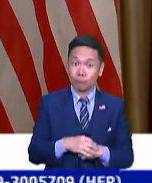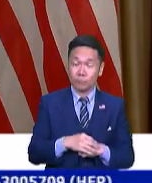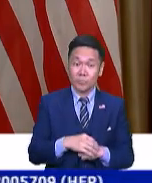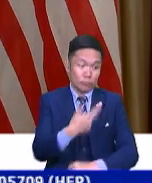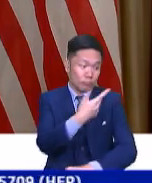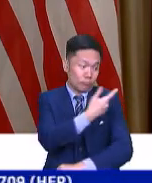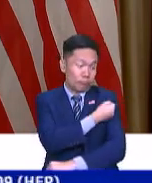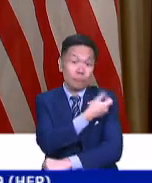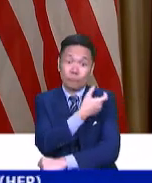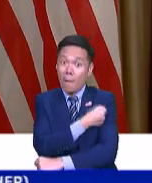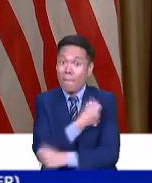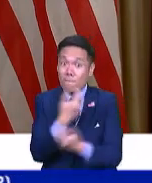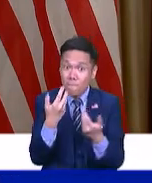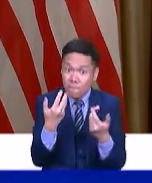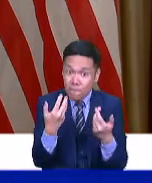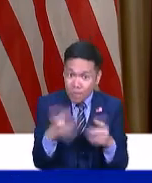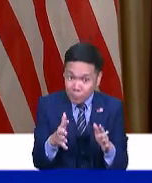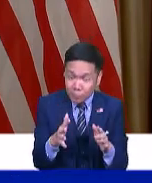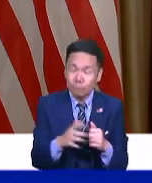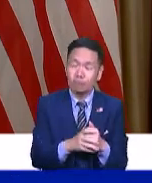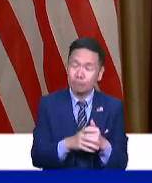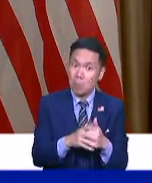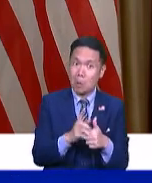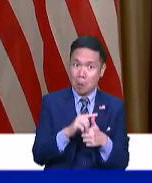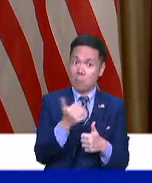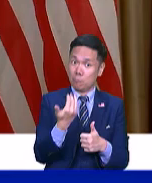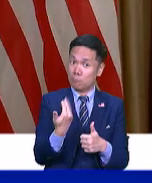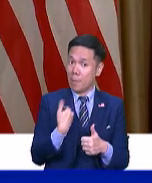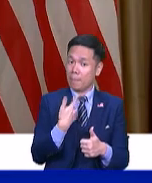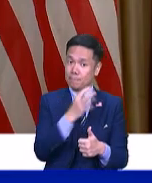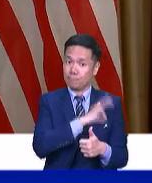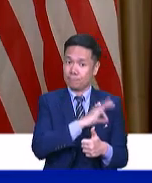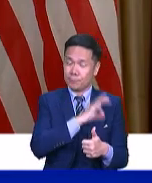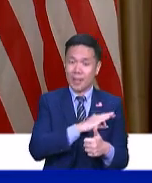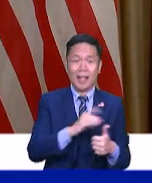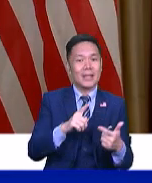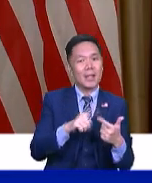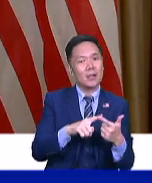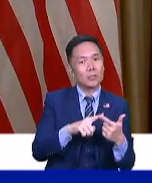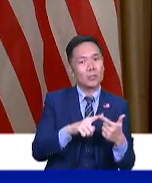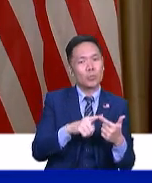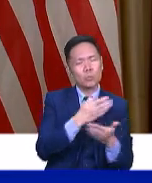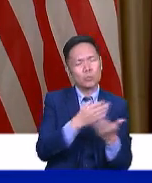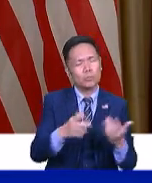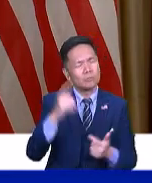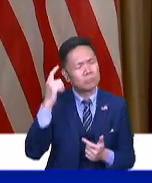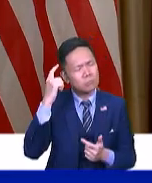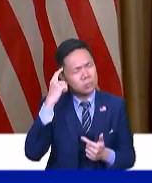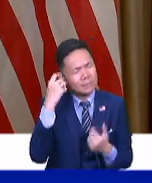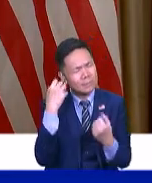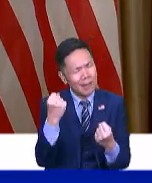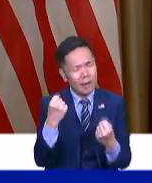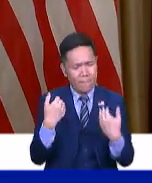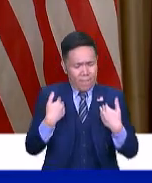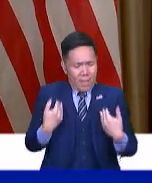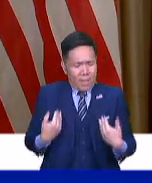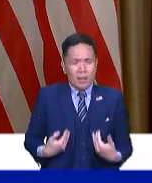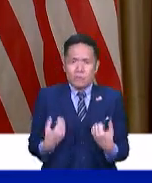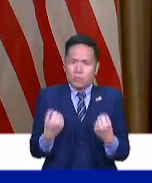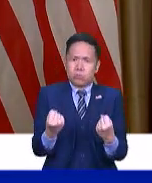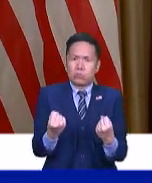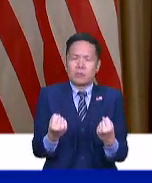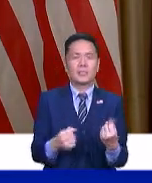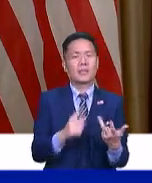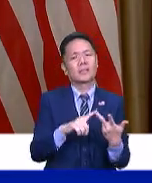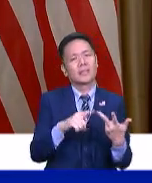divaksin lengkap dan juga peranan kemudahan-kemudahan ini terhadap kesihatan mental dan fizikal rakyat